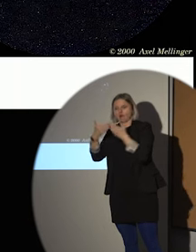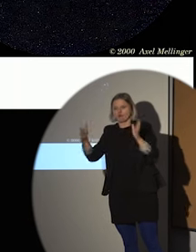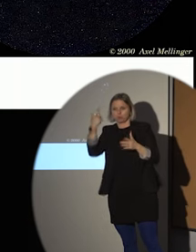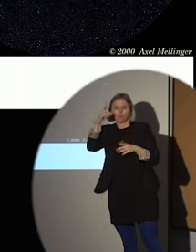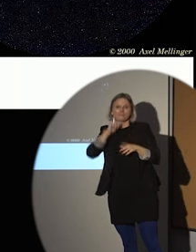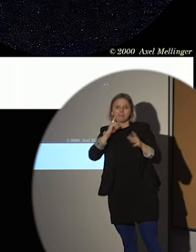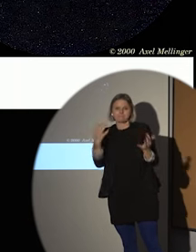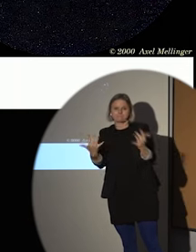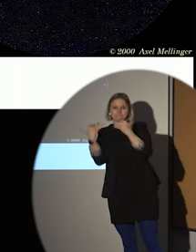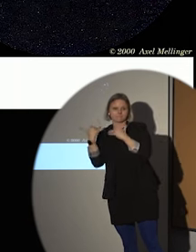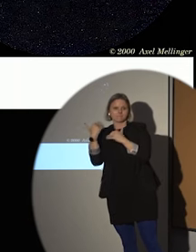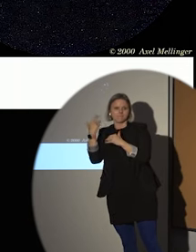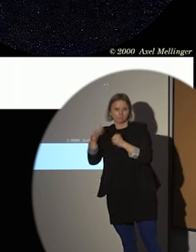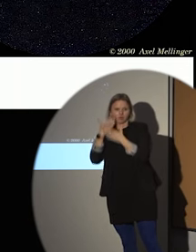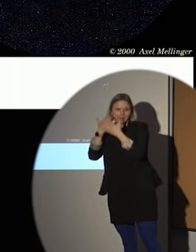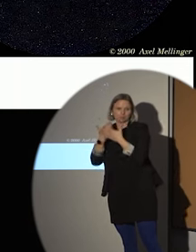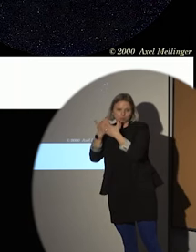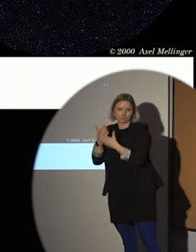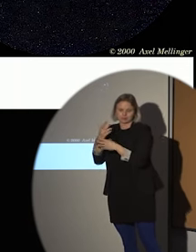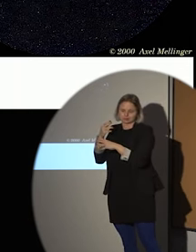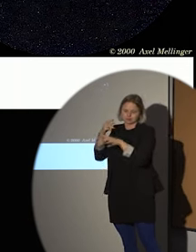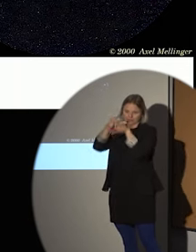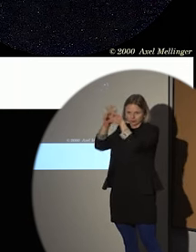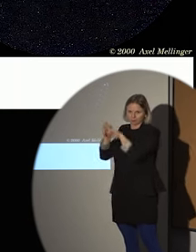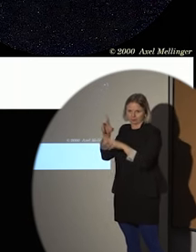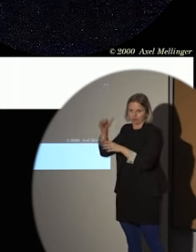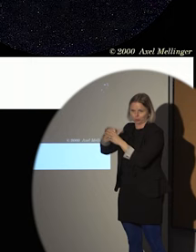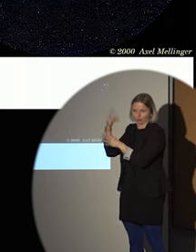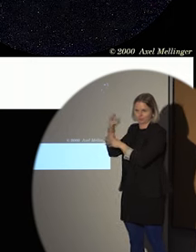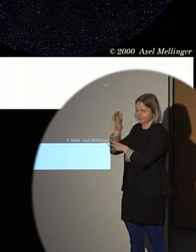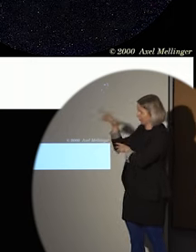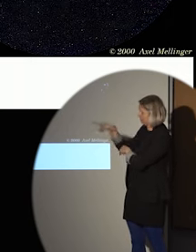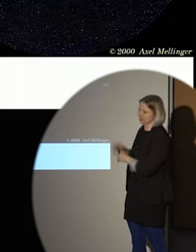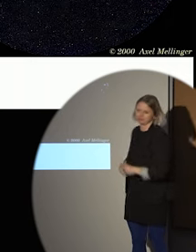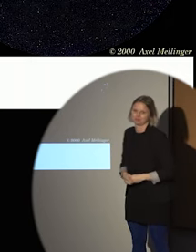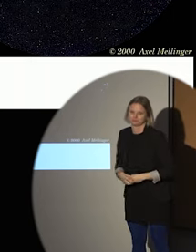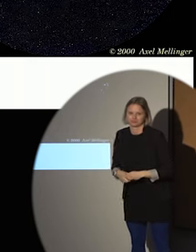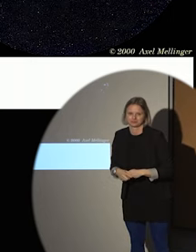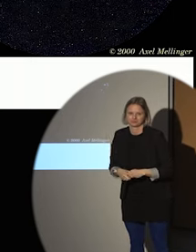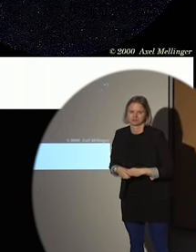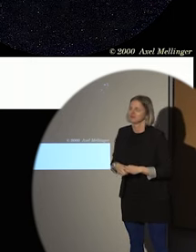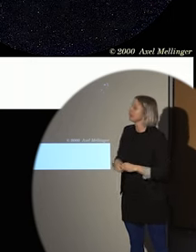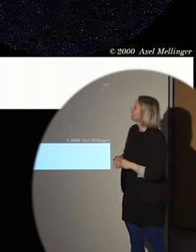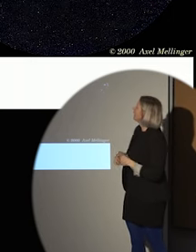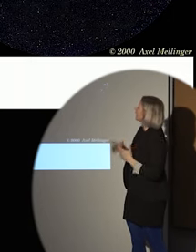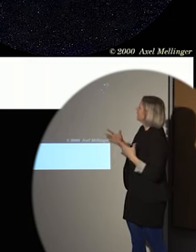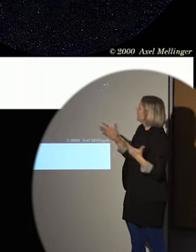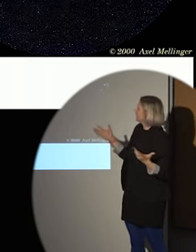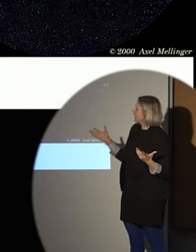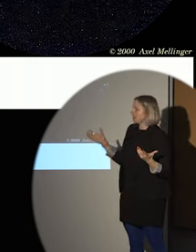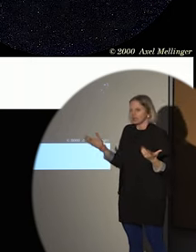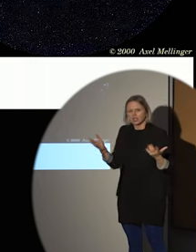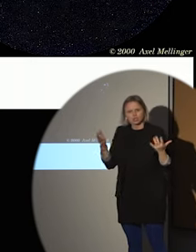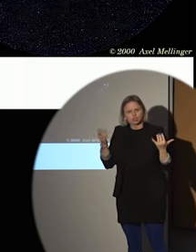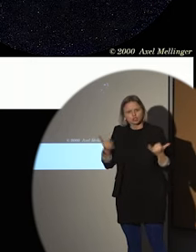Revenons maintenant à notre ciel. Et j'espère que beaucoup d'entre vous, et je pense qu'à Poitiers, vous n'êtes pas trop mal